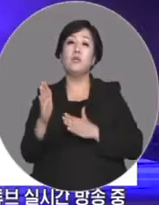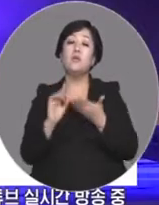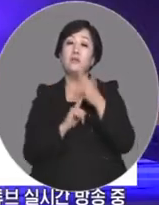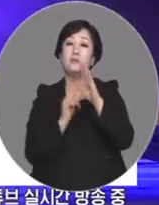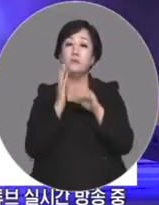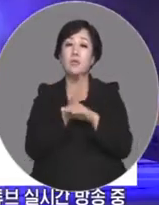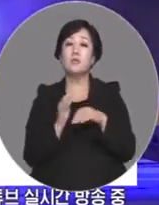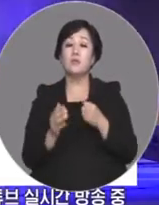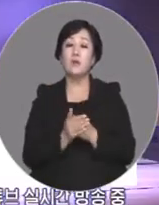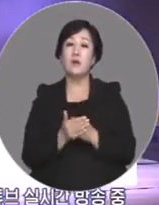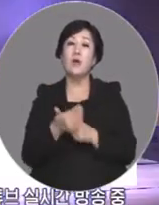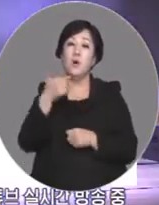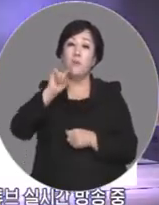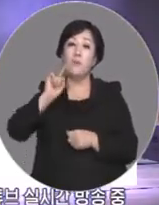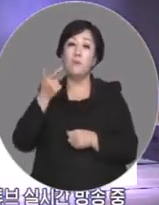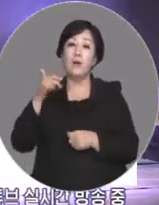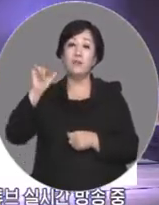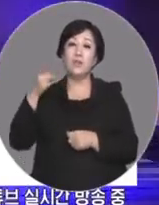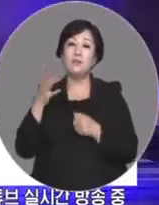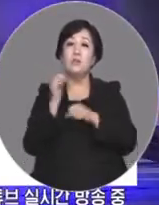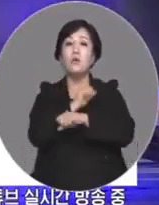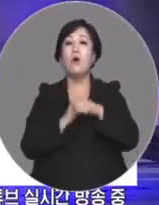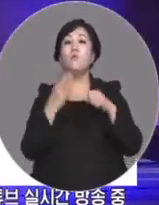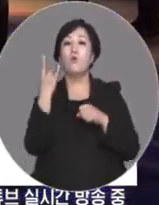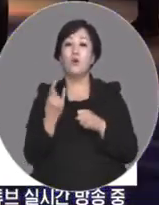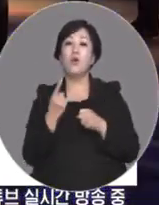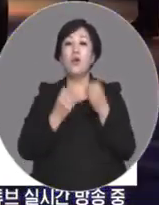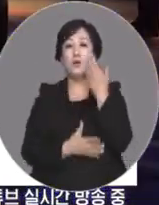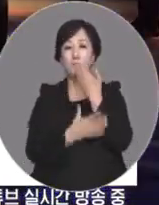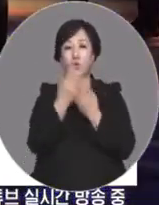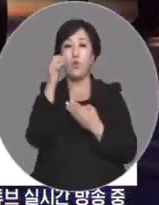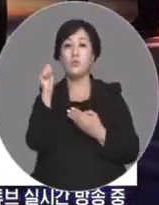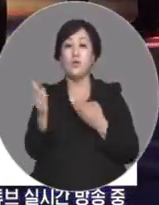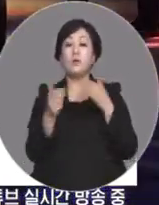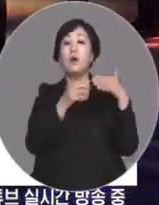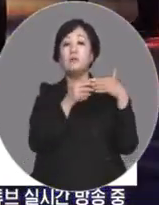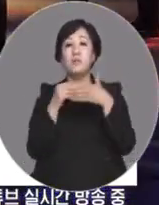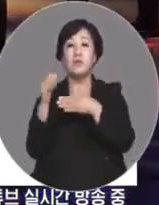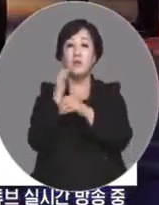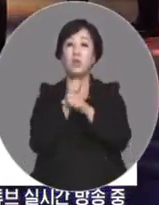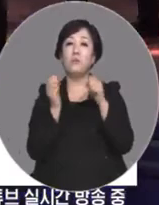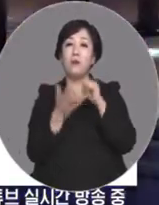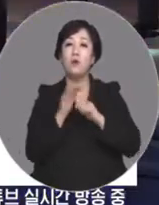진행됐습니다. 박상진 의사는 대한광복회 총사령관을 맡아 친일 세력을